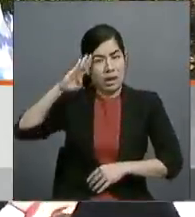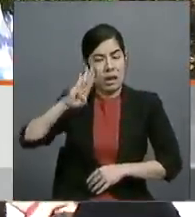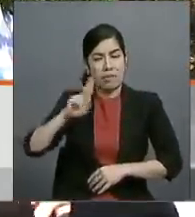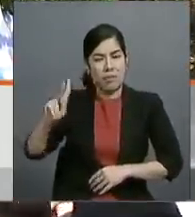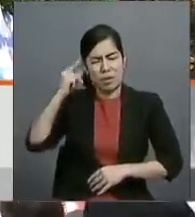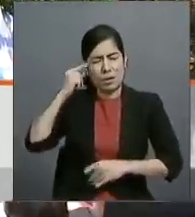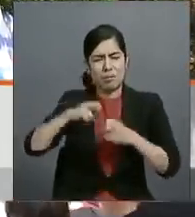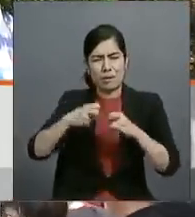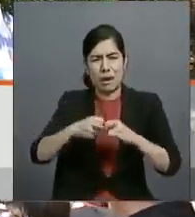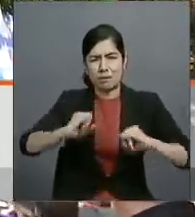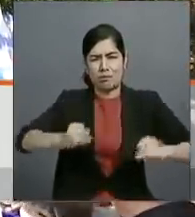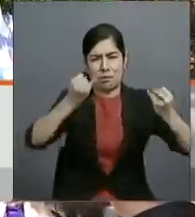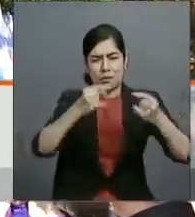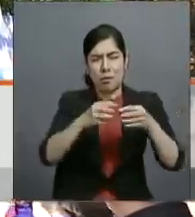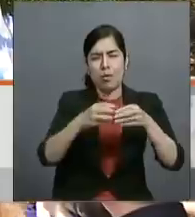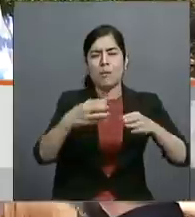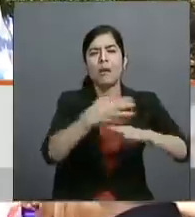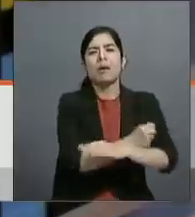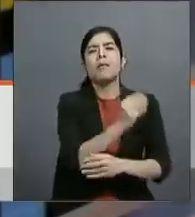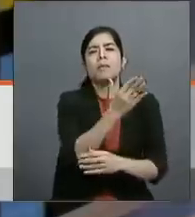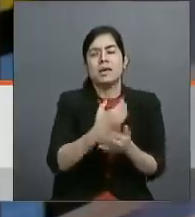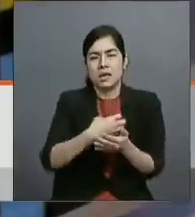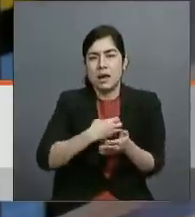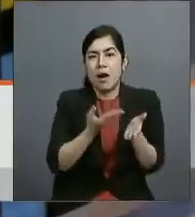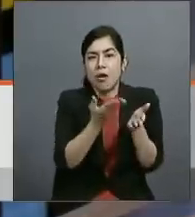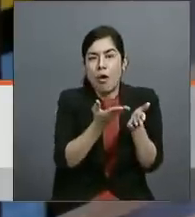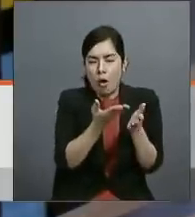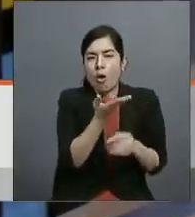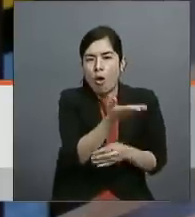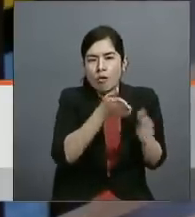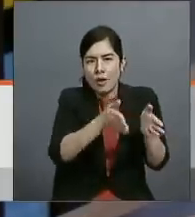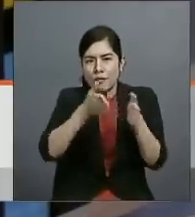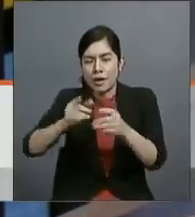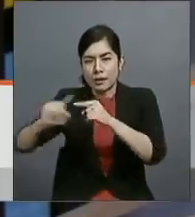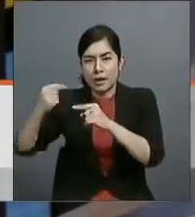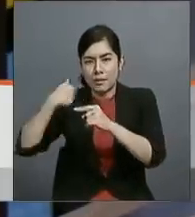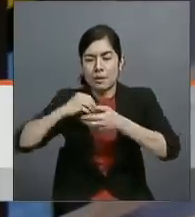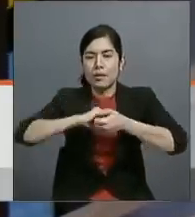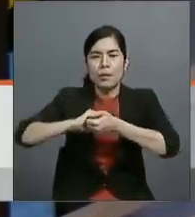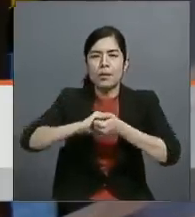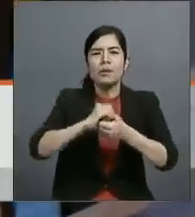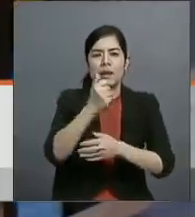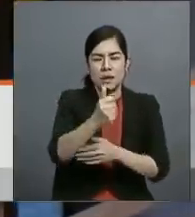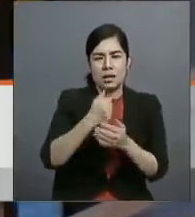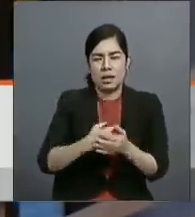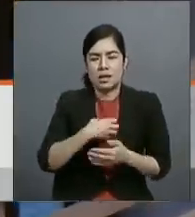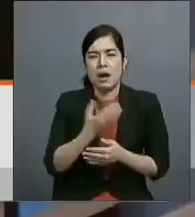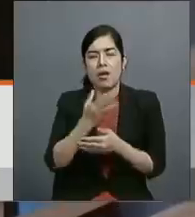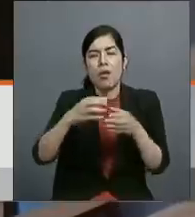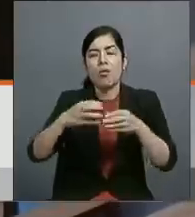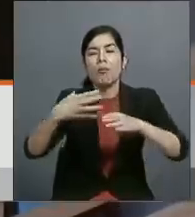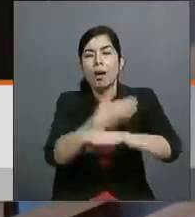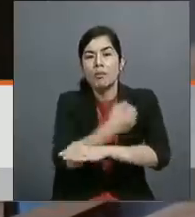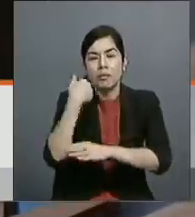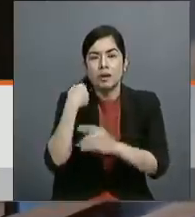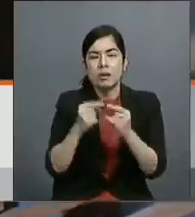วยกันทำให้ประเทศชาติเกิดความสงบสุขและเดินหน้าเลือกตั้งพร้อมขอให้พรรคการเมืองช่วยหาเสียงเลือกตั้งในทางที่ดีไม่กล่า